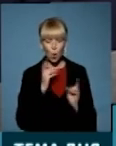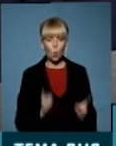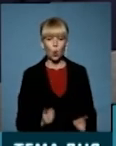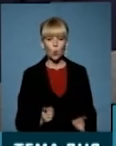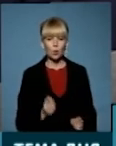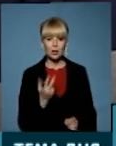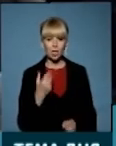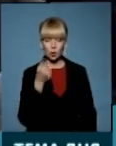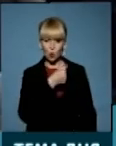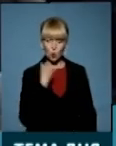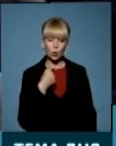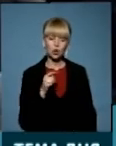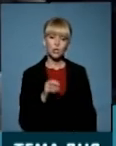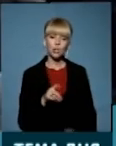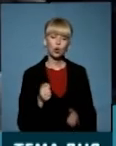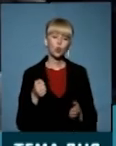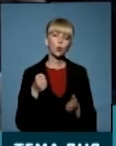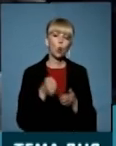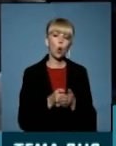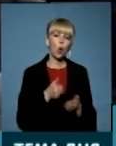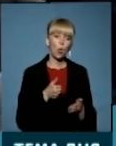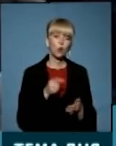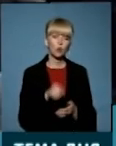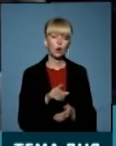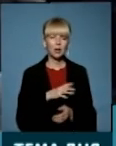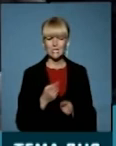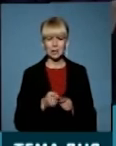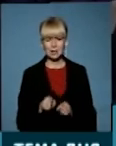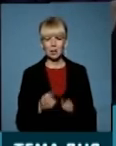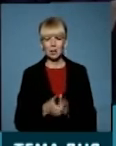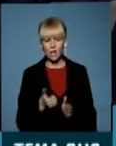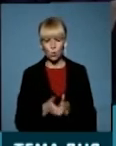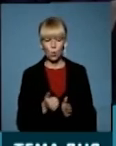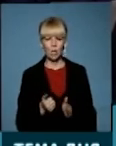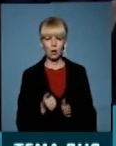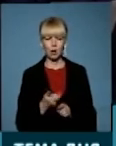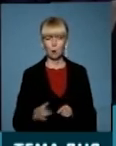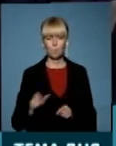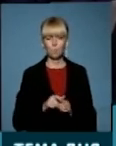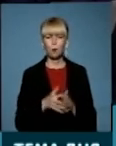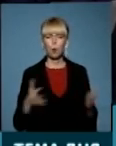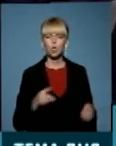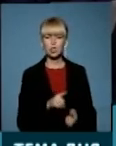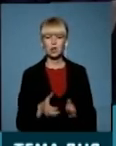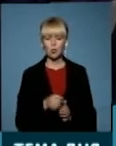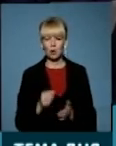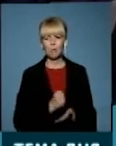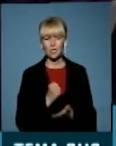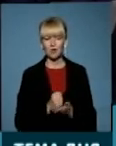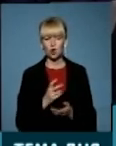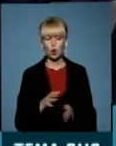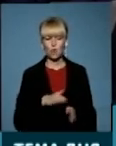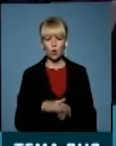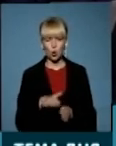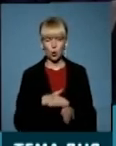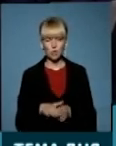проміжок з 13-го року, чи вони були і до того? Ні, тобто, ні, можна було їх... ні. Ці недоліки, більшість цих недоліків, вони підтверджуються до